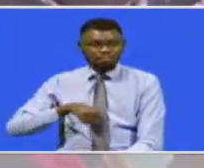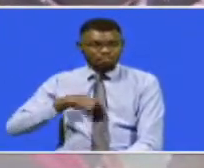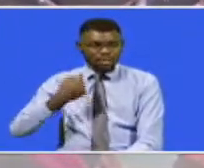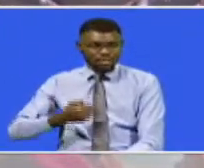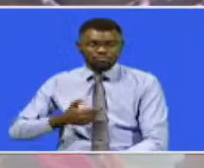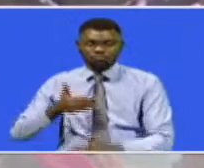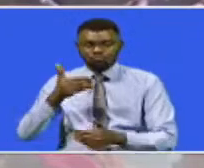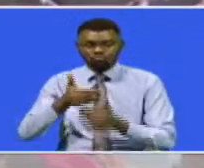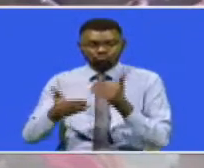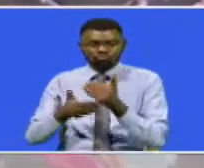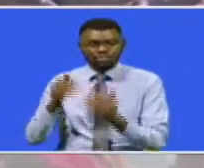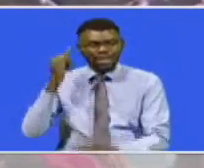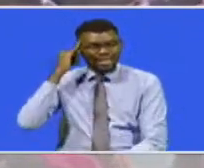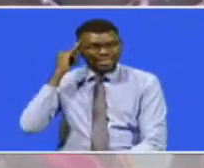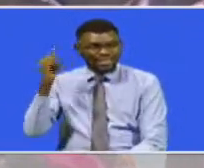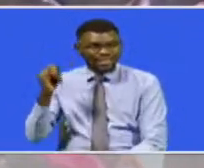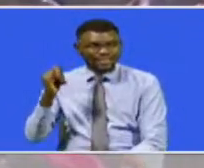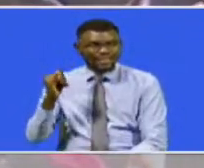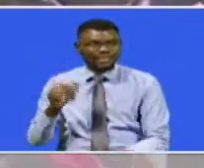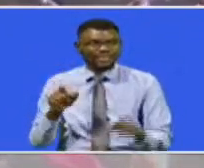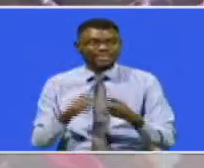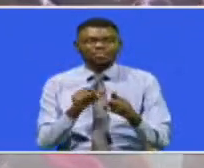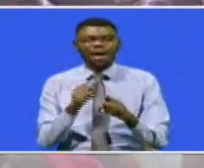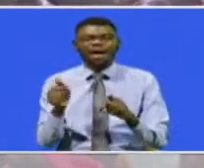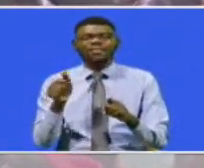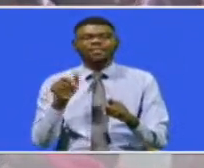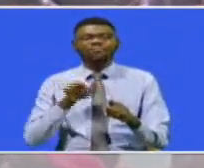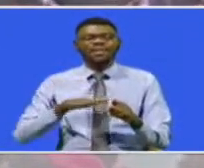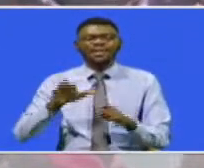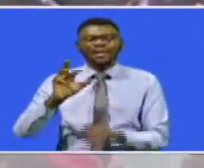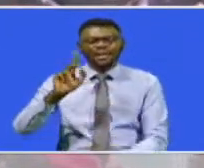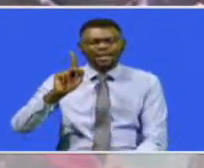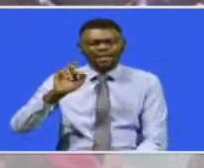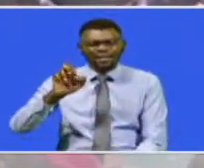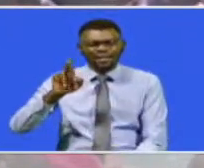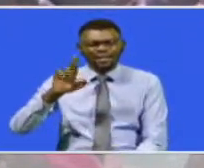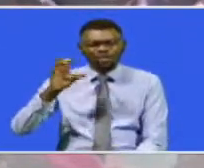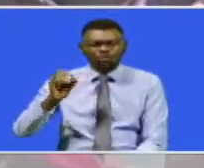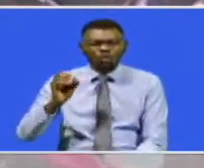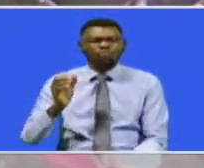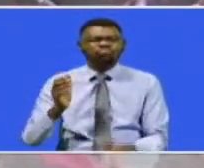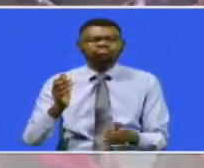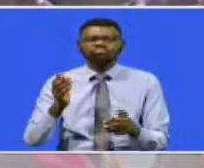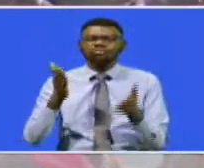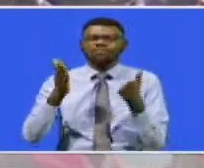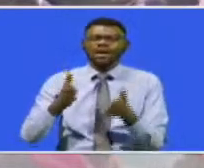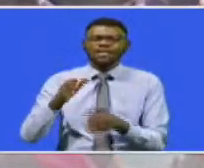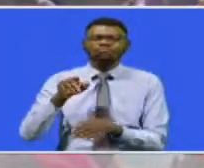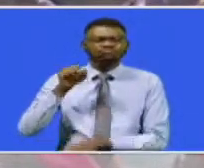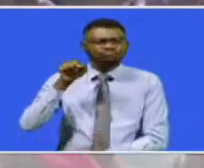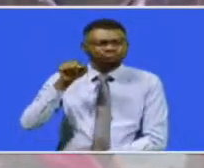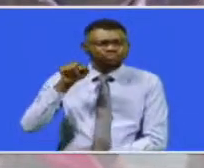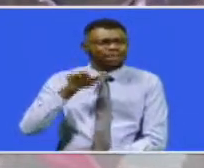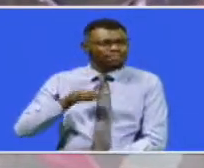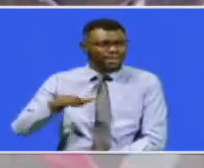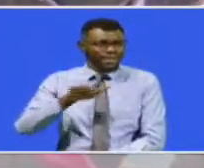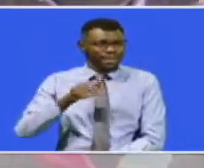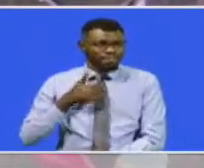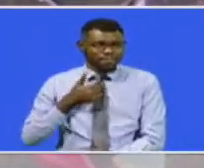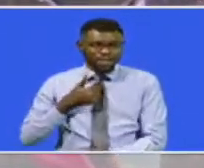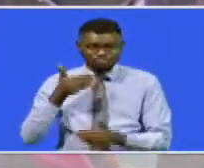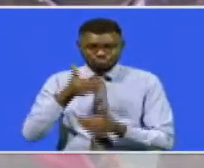nilifanya. Ingine hii mbaya inaelekea huko chini kile south huko mpaka kule chini kupitia mpaka ingie ravine huko.